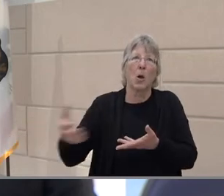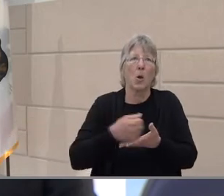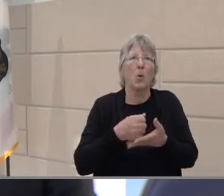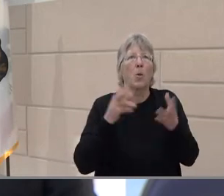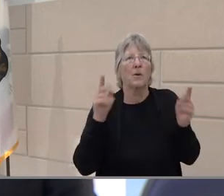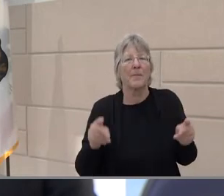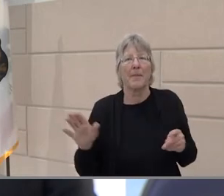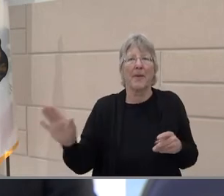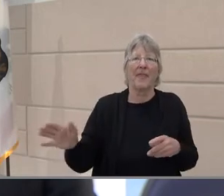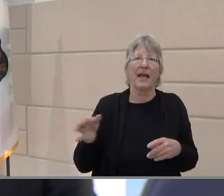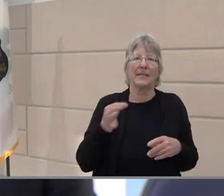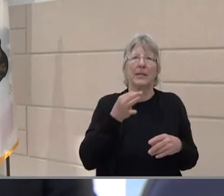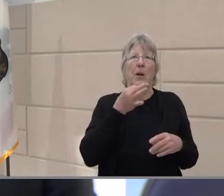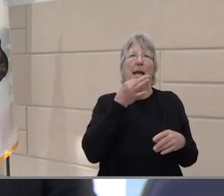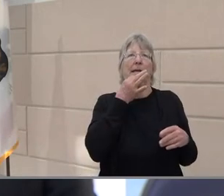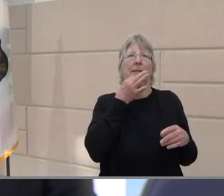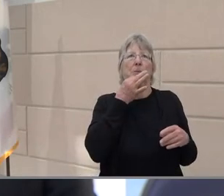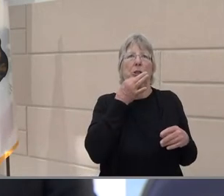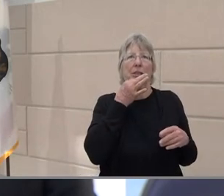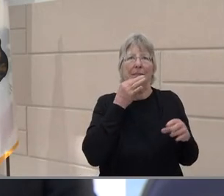យជាដំណឹងហ្នឹង